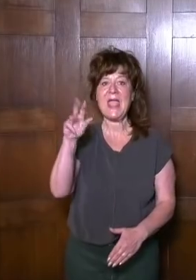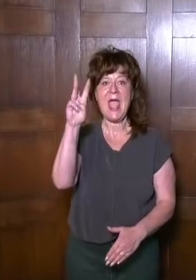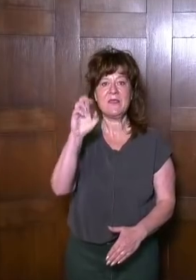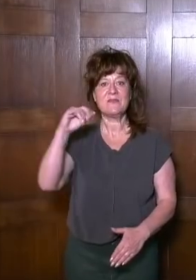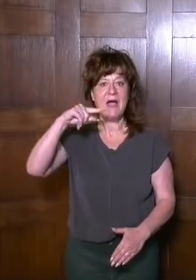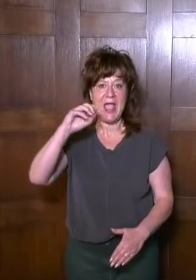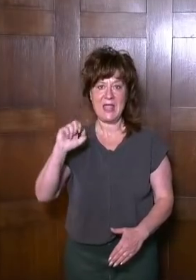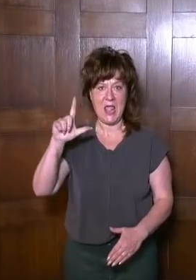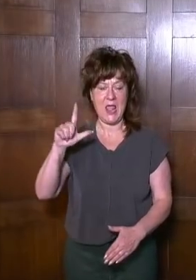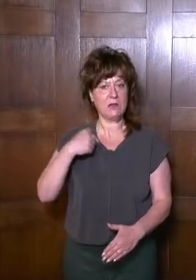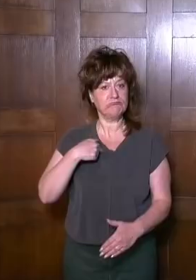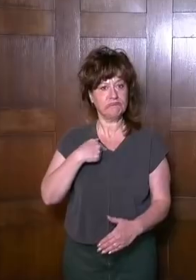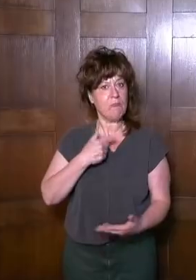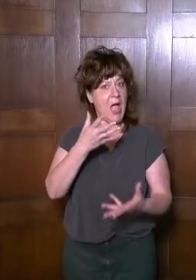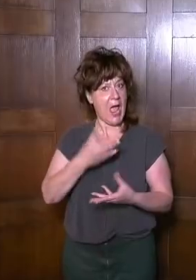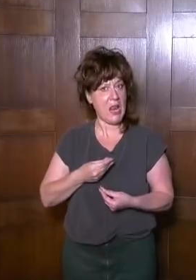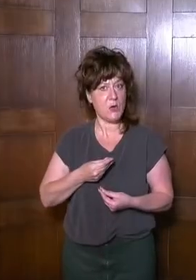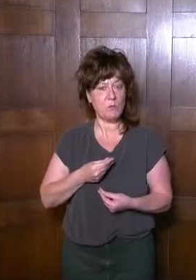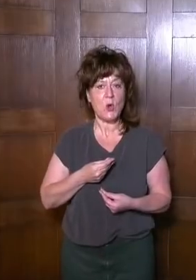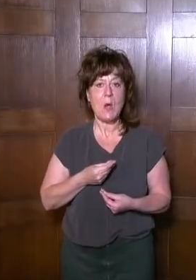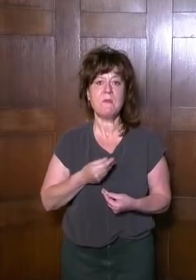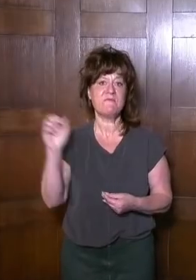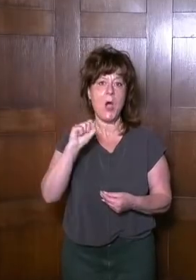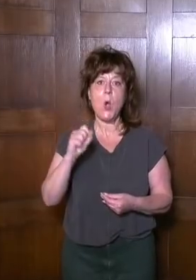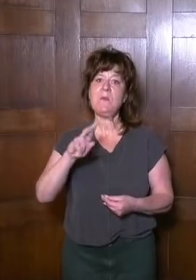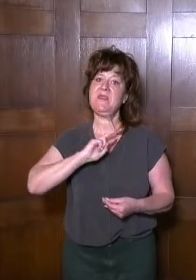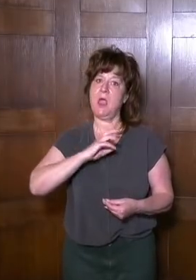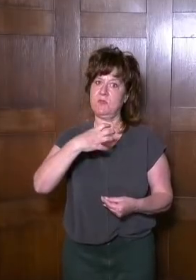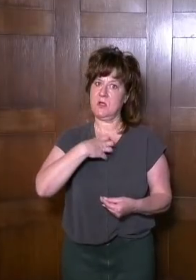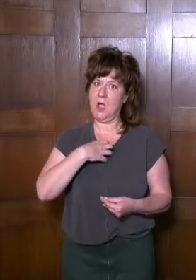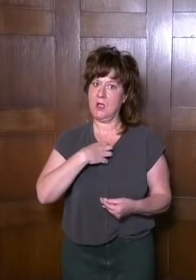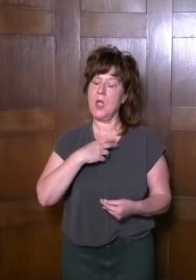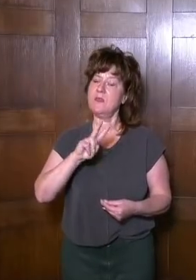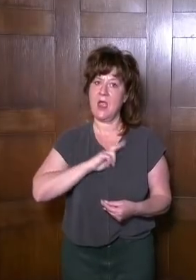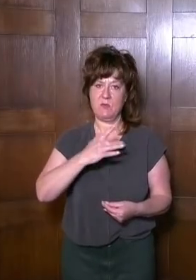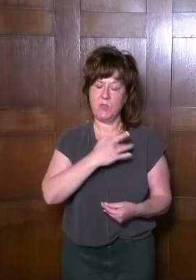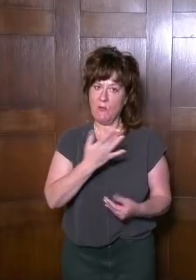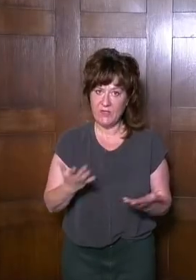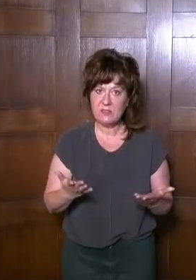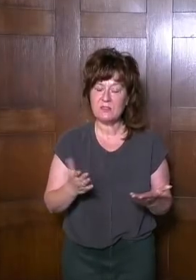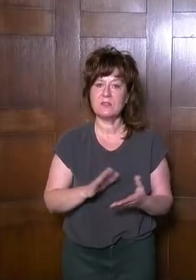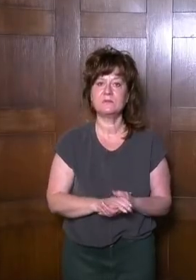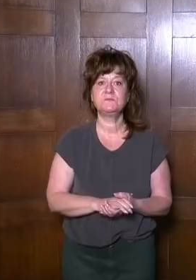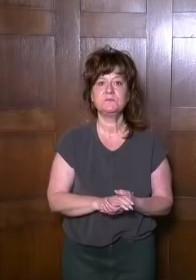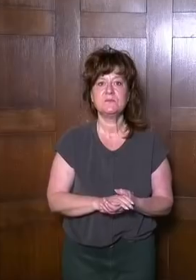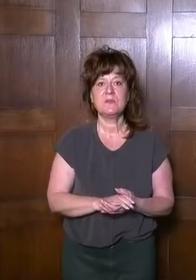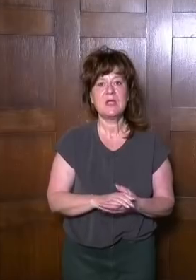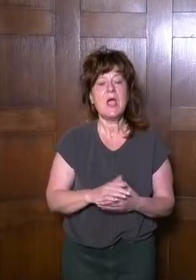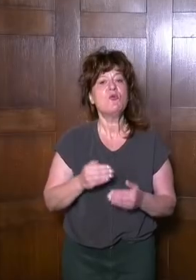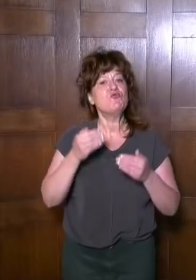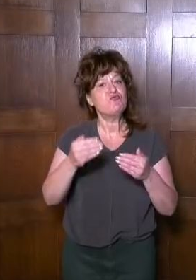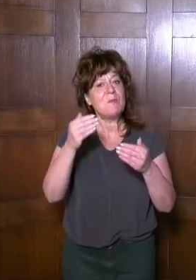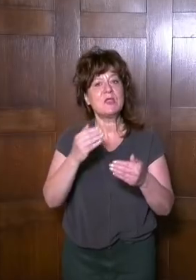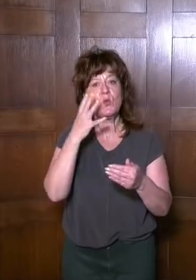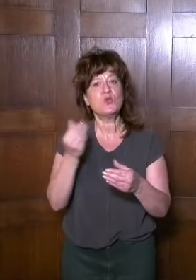eingeladen als Erkrankter, Betroffener und werde dann nachher was dazu